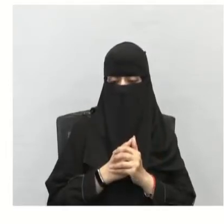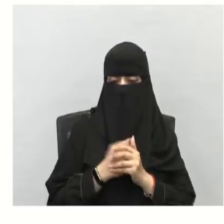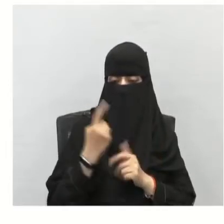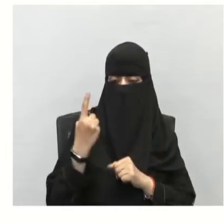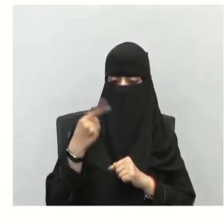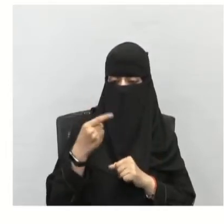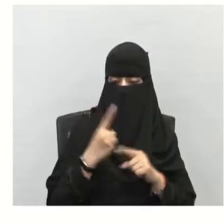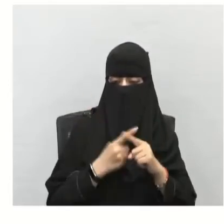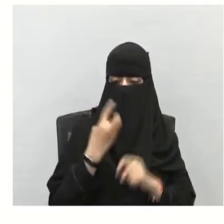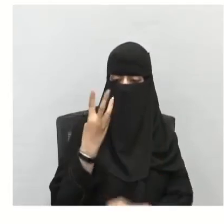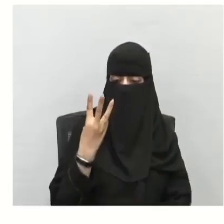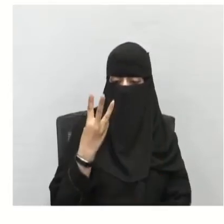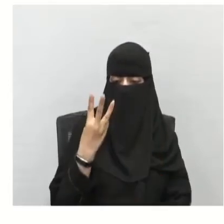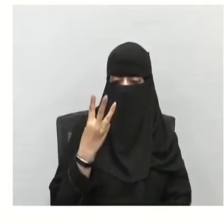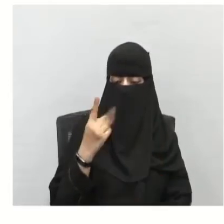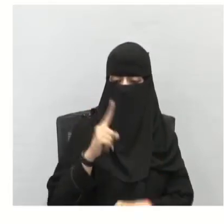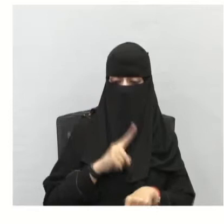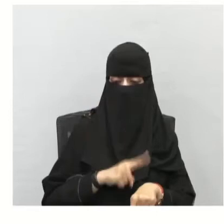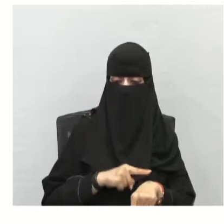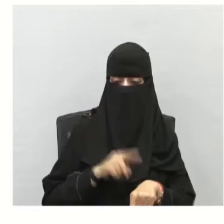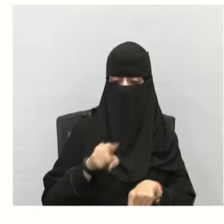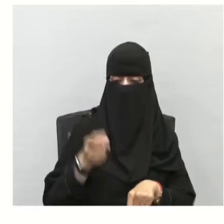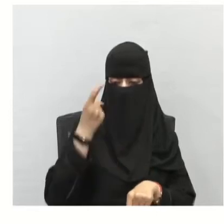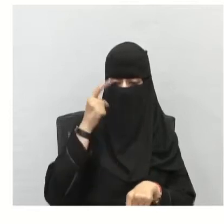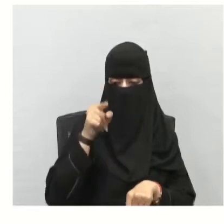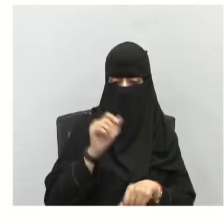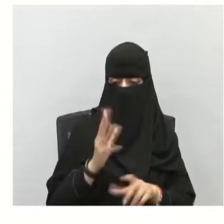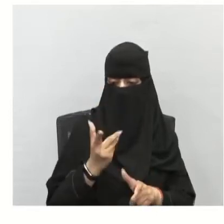9 10 ضرب 3. يلا أعطيكم وقت لإيجاد ناتج الضرب.